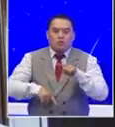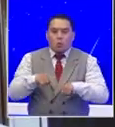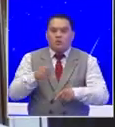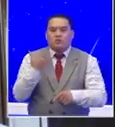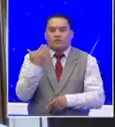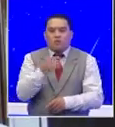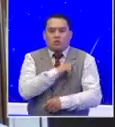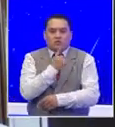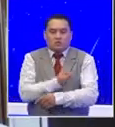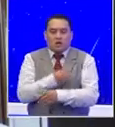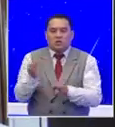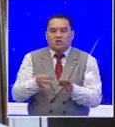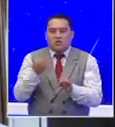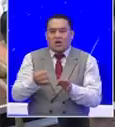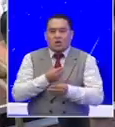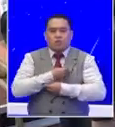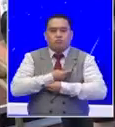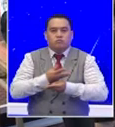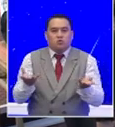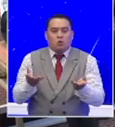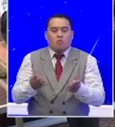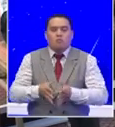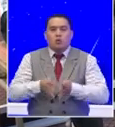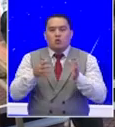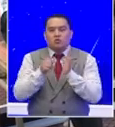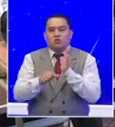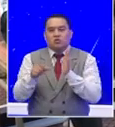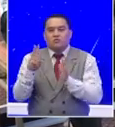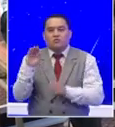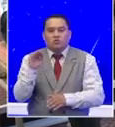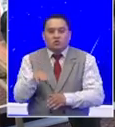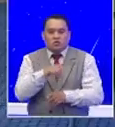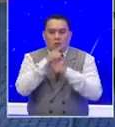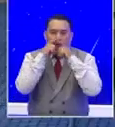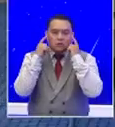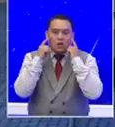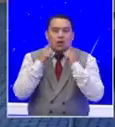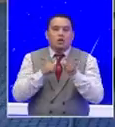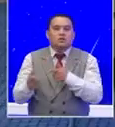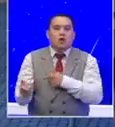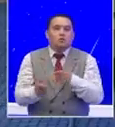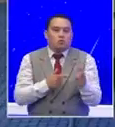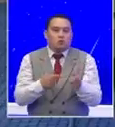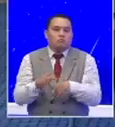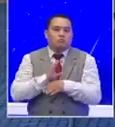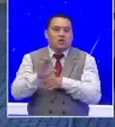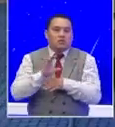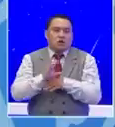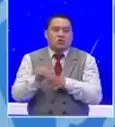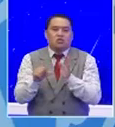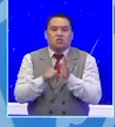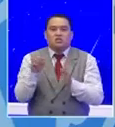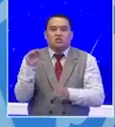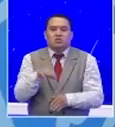Силами волонтеров сшито и бесплатно роздано населению более 62 тысяч медицинских масок. Изготовлено и поставлено 6 тысяч